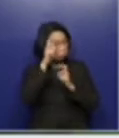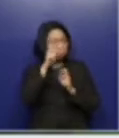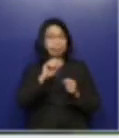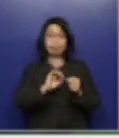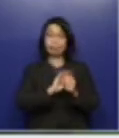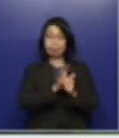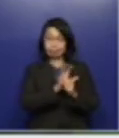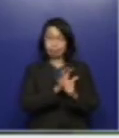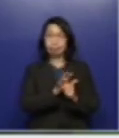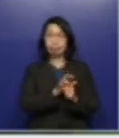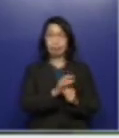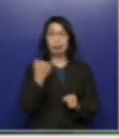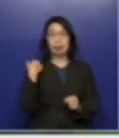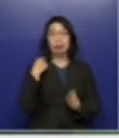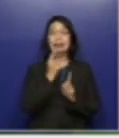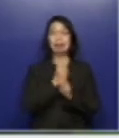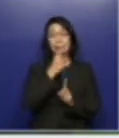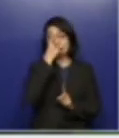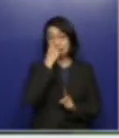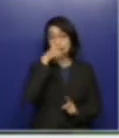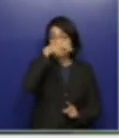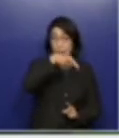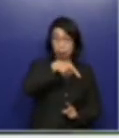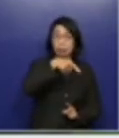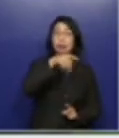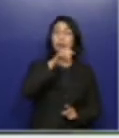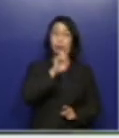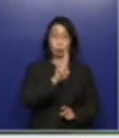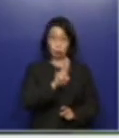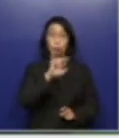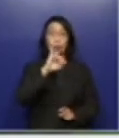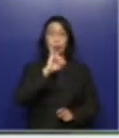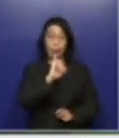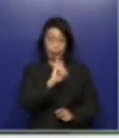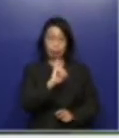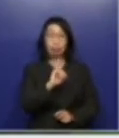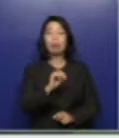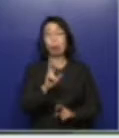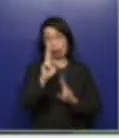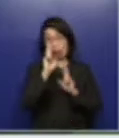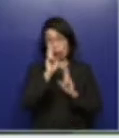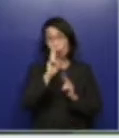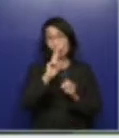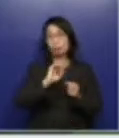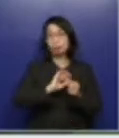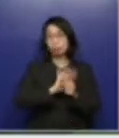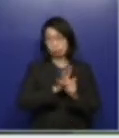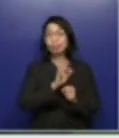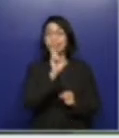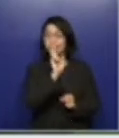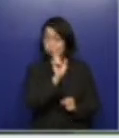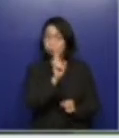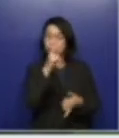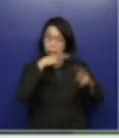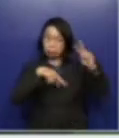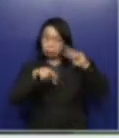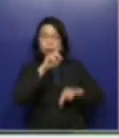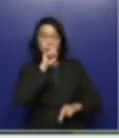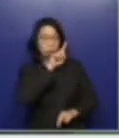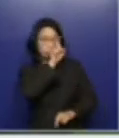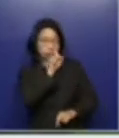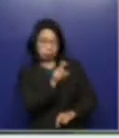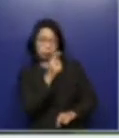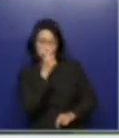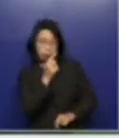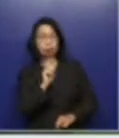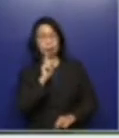ครับ Patient Under Investigation ต้องขออนุญาตท่านประธานใช้ภาษาอังกฤษเป็นผู้ป่วยที่อยู่ในข่ายสงสัยก็มีการตรวจซ้